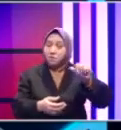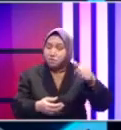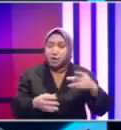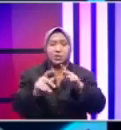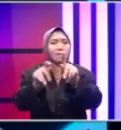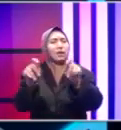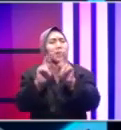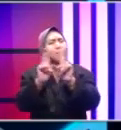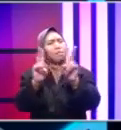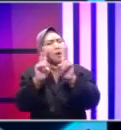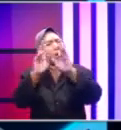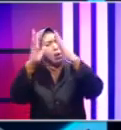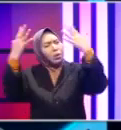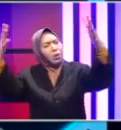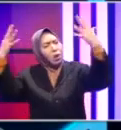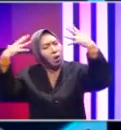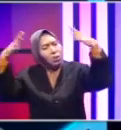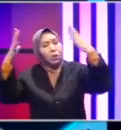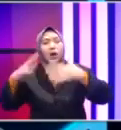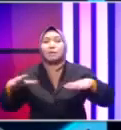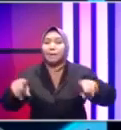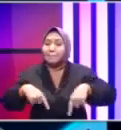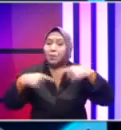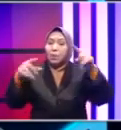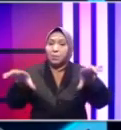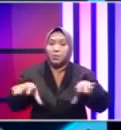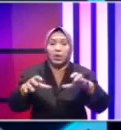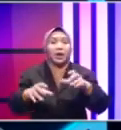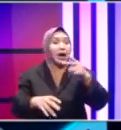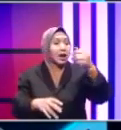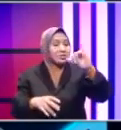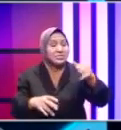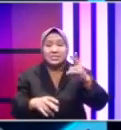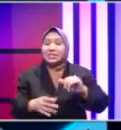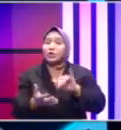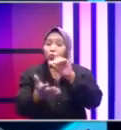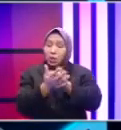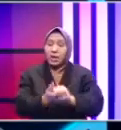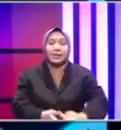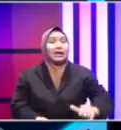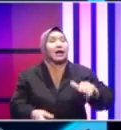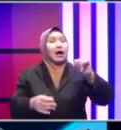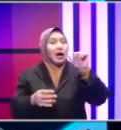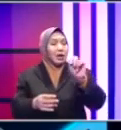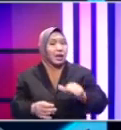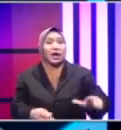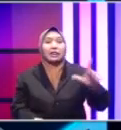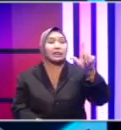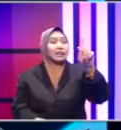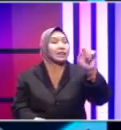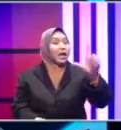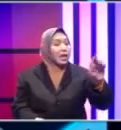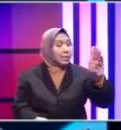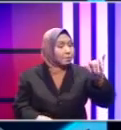tempat yang paling Agung ketika mengerjakan atau menunaikan ibadah haji itulah di Arafah Aliyah lowongannya talbiah bertalbiah